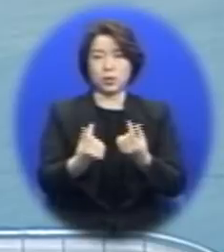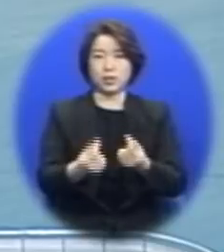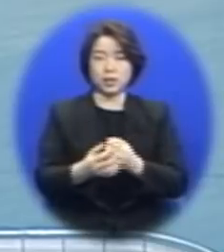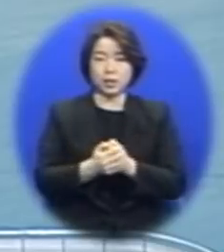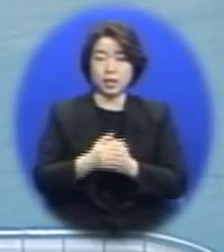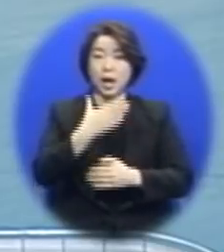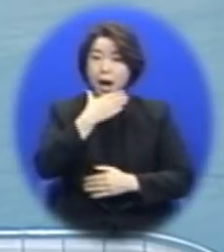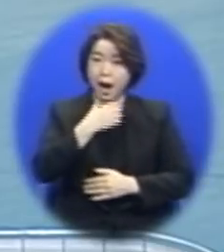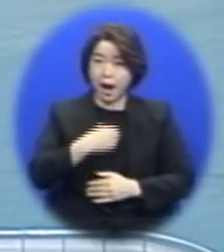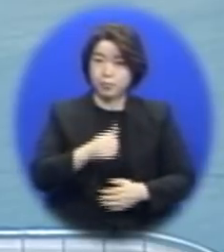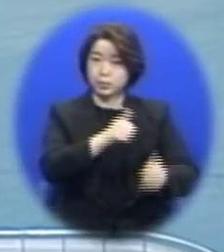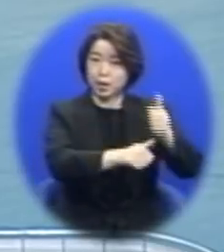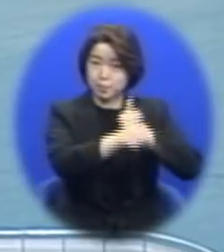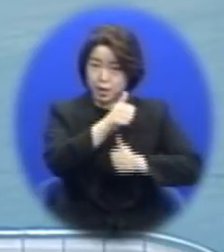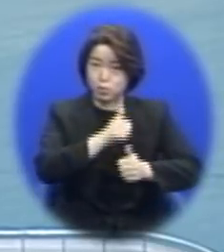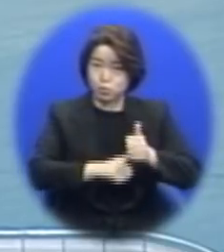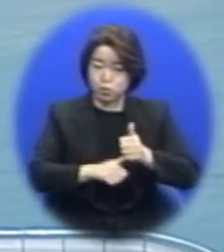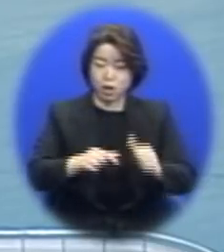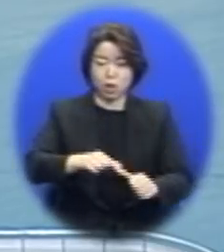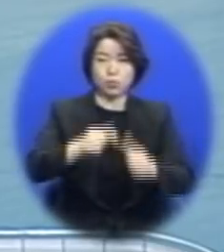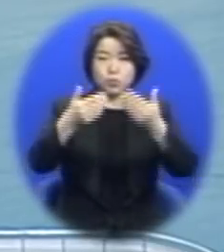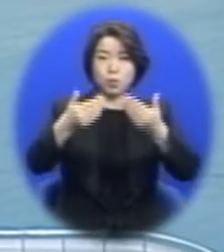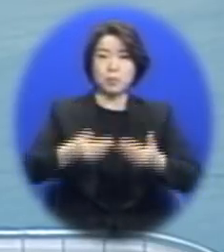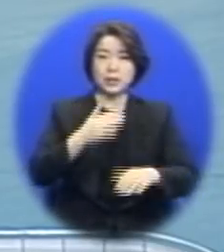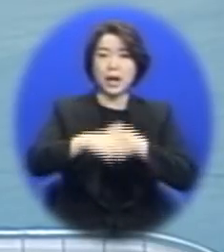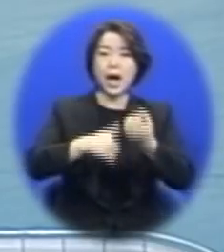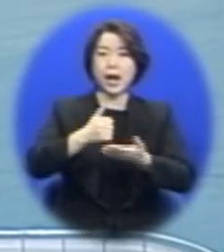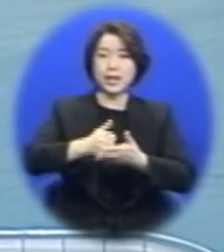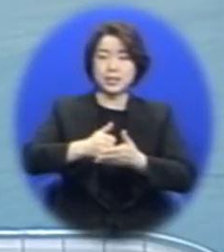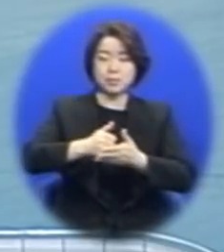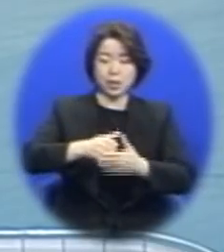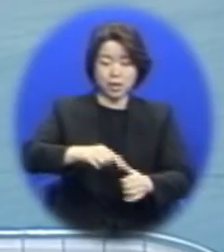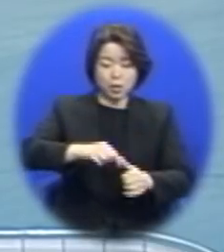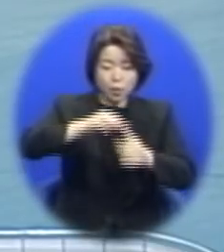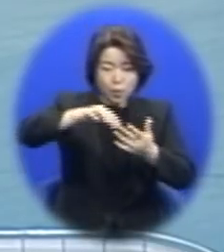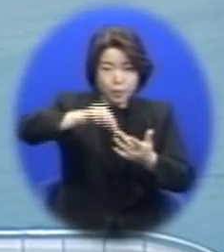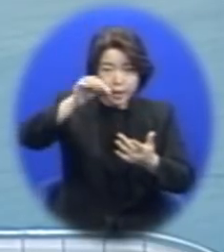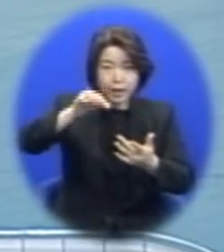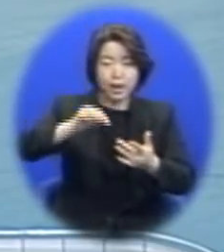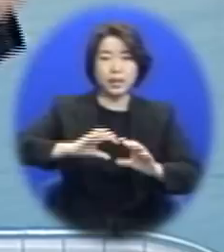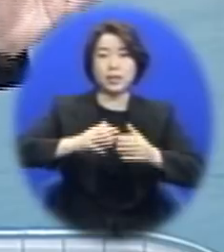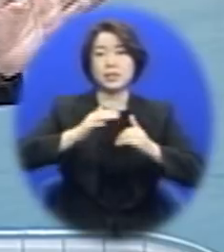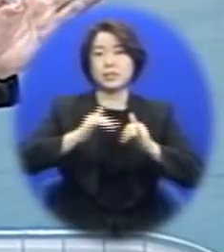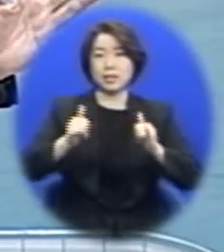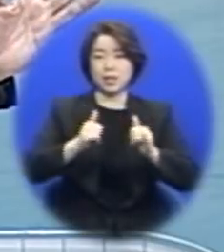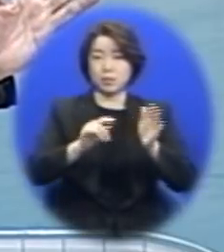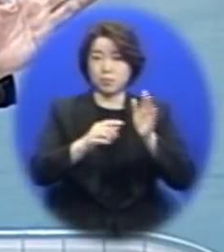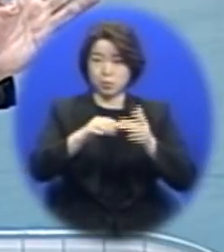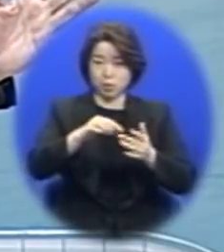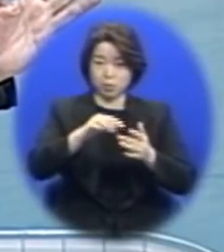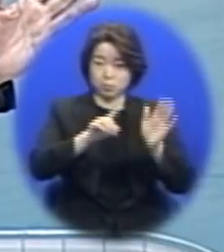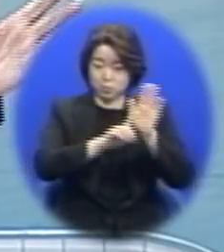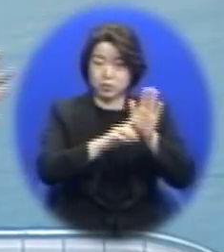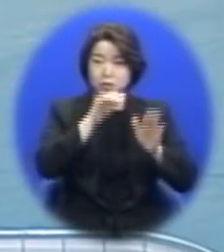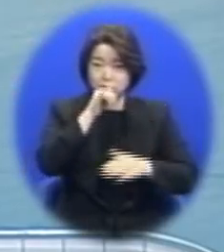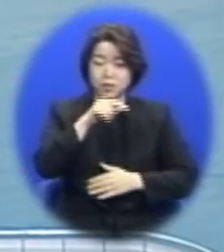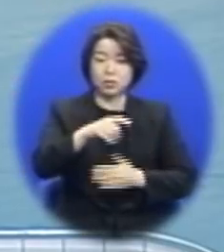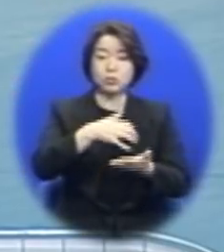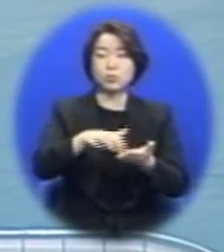후손을 구원받은 하나님의 택한 백성을 상징하는데 셀 수도 없다고 그랬습니다. 그